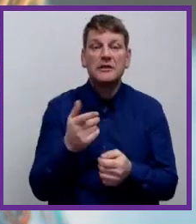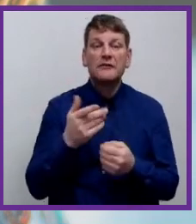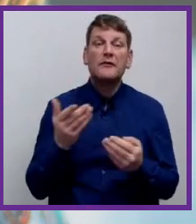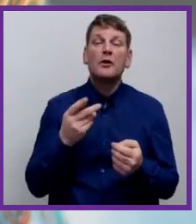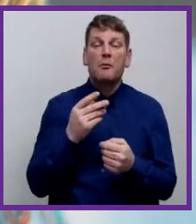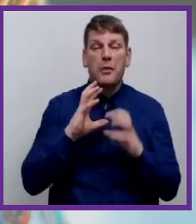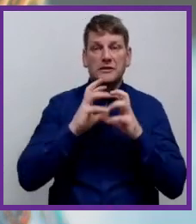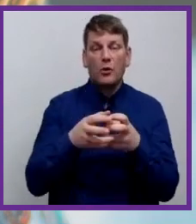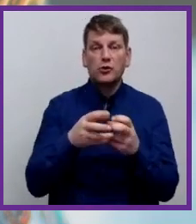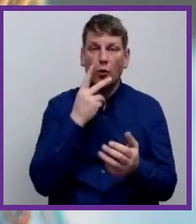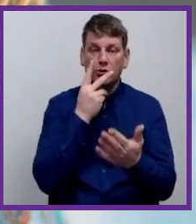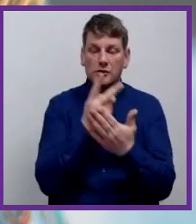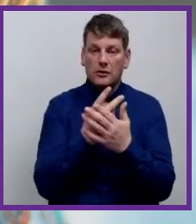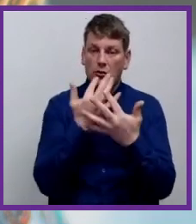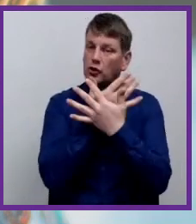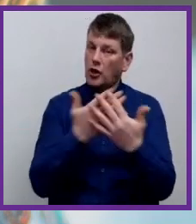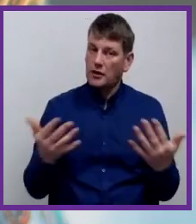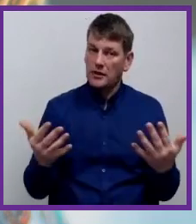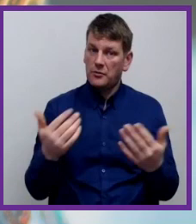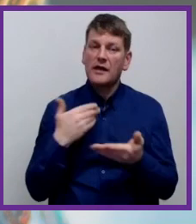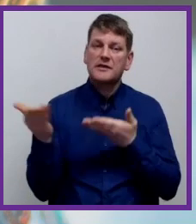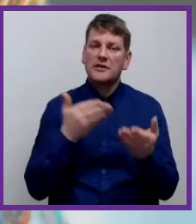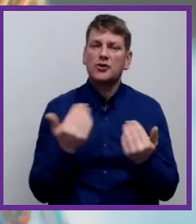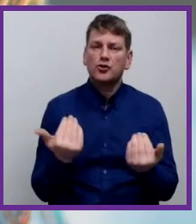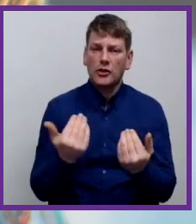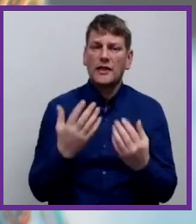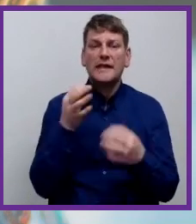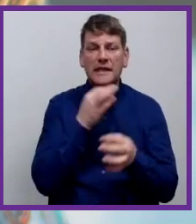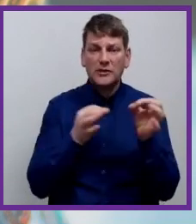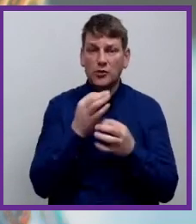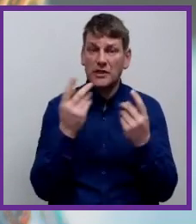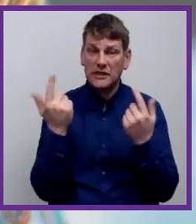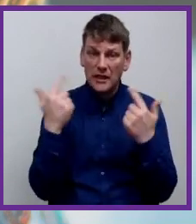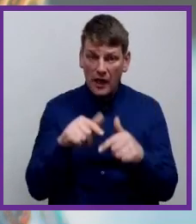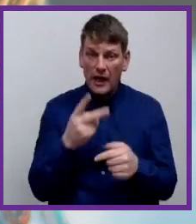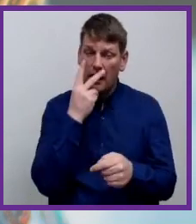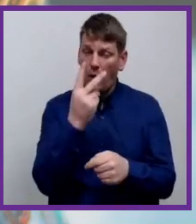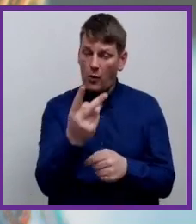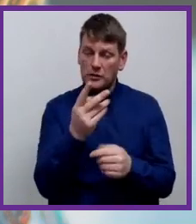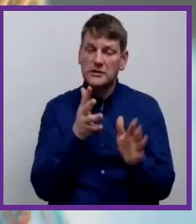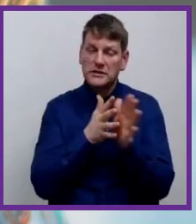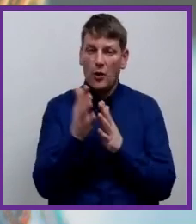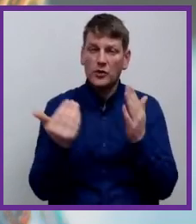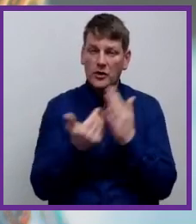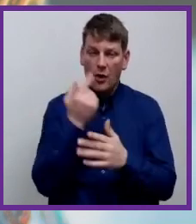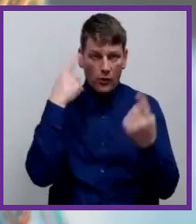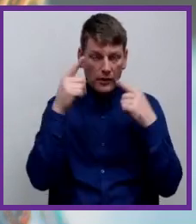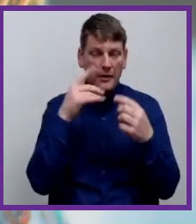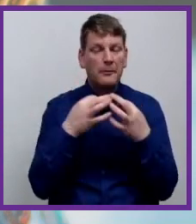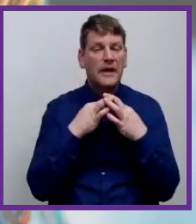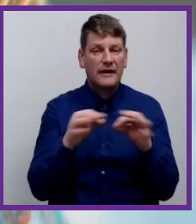uzskatu dažādību. Es aicinu šodienas diskusijas laikā, raugoties caur jaunradas brīvības